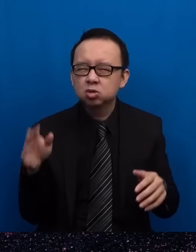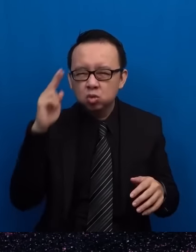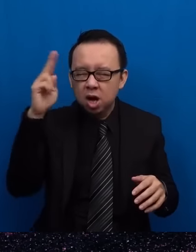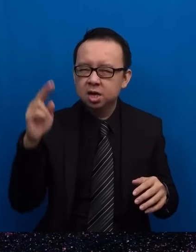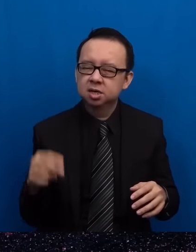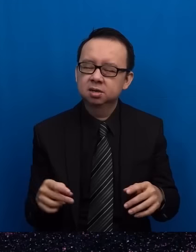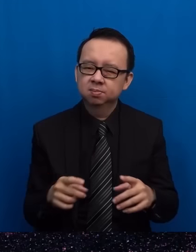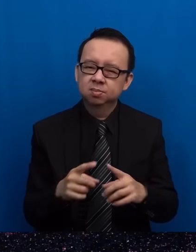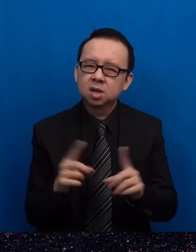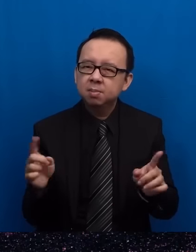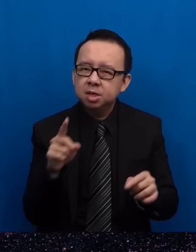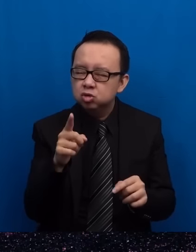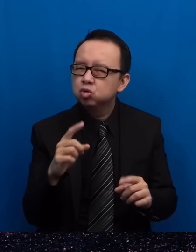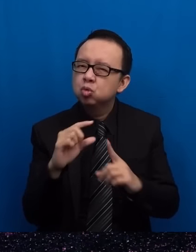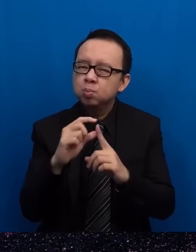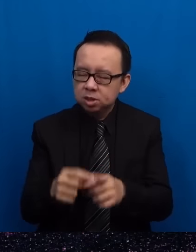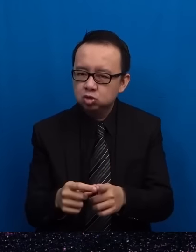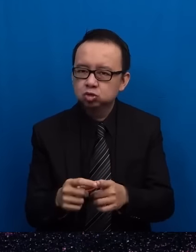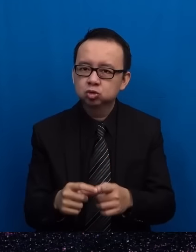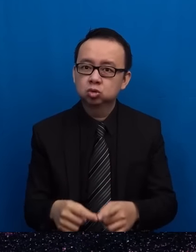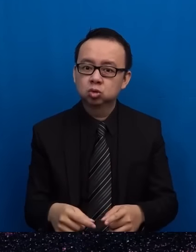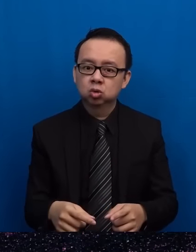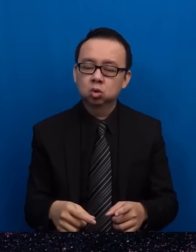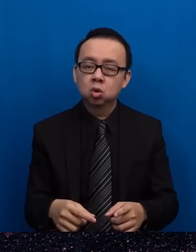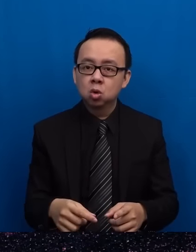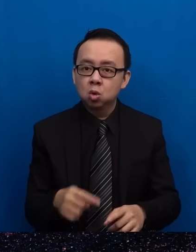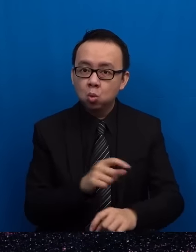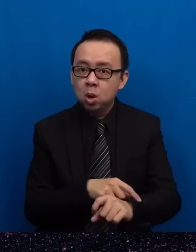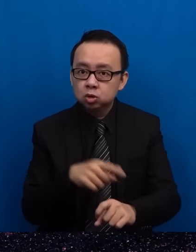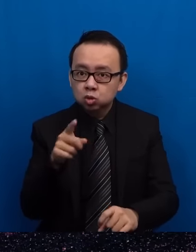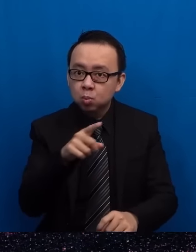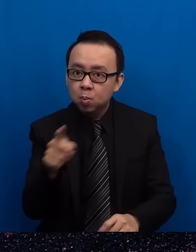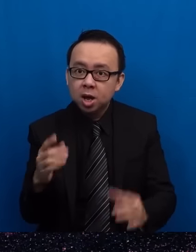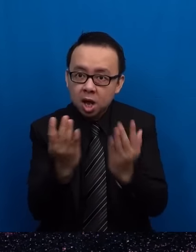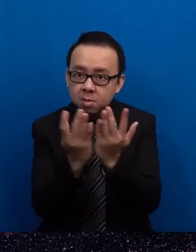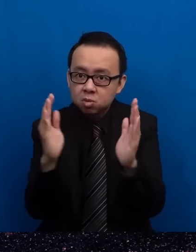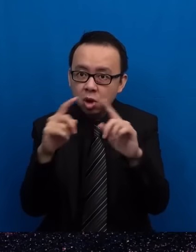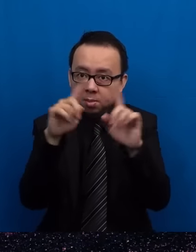tidak bergeming akhirnya mereka berkata ya udah cepat dibuka. Ketika dibuka Petrus beneran.